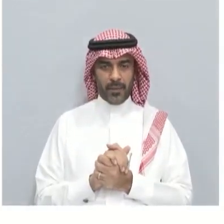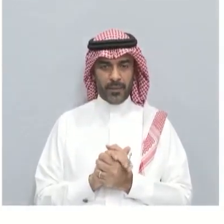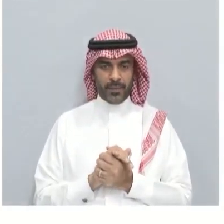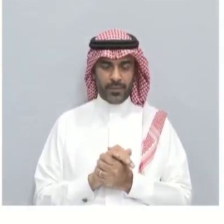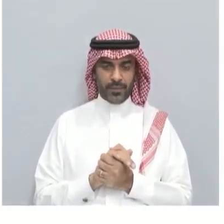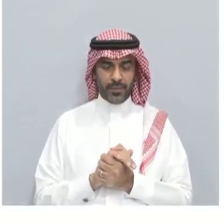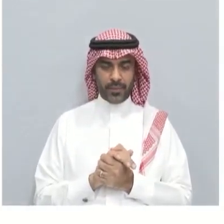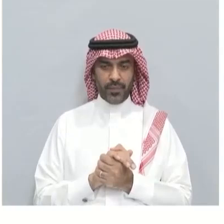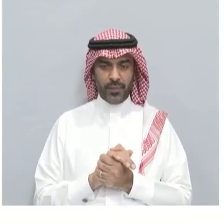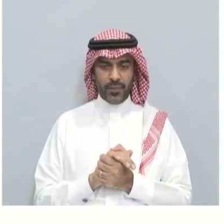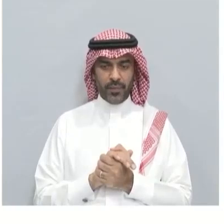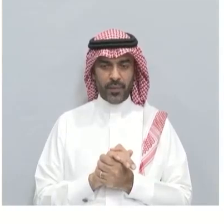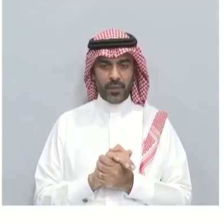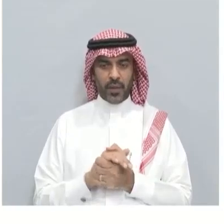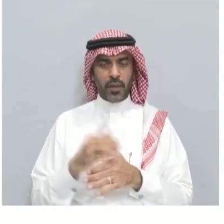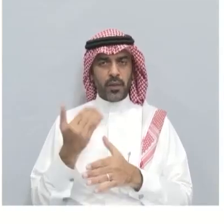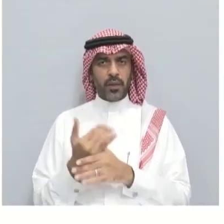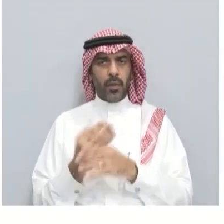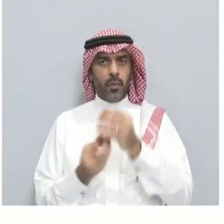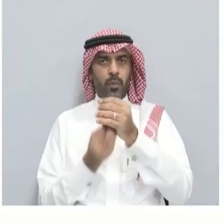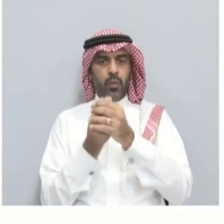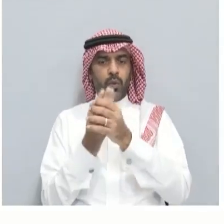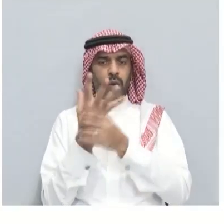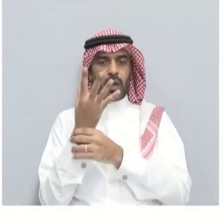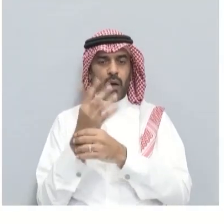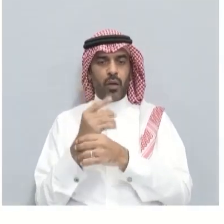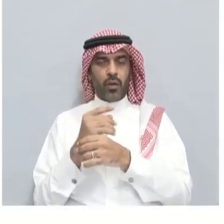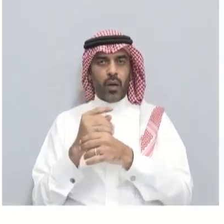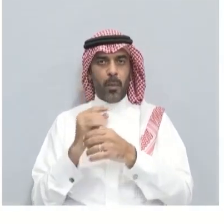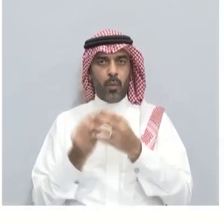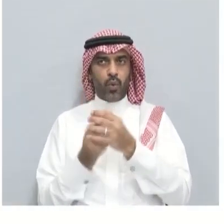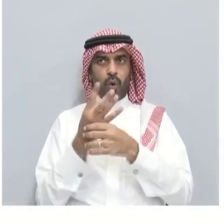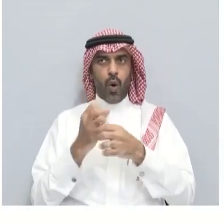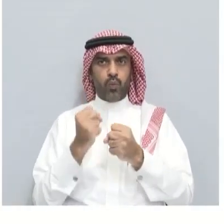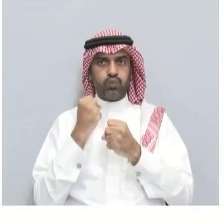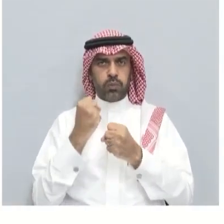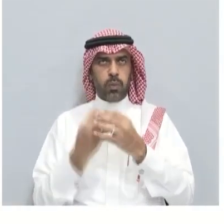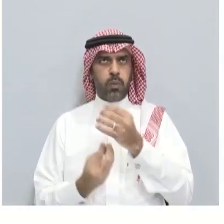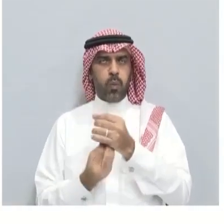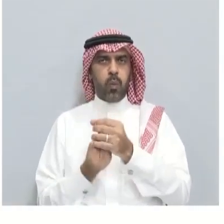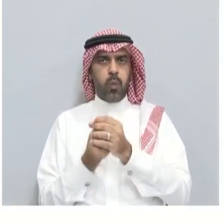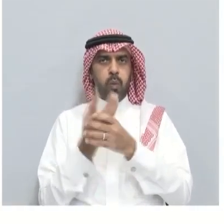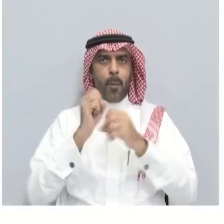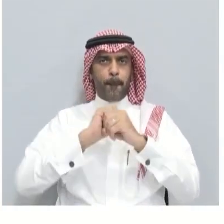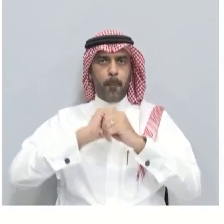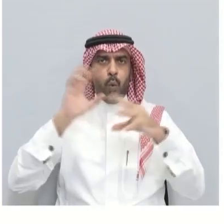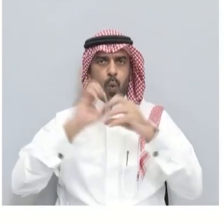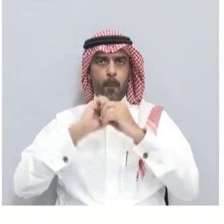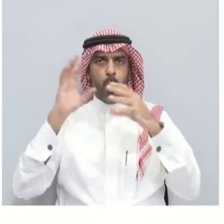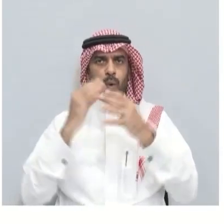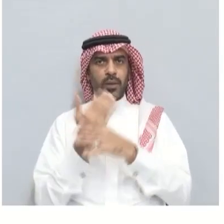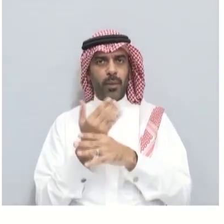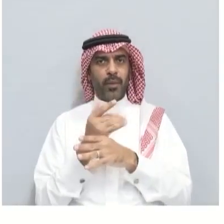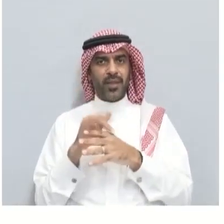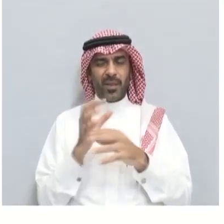بالتفكير الناقد لماذا تثور بعض البراكين بشكل متفجر وهذا شرحناه بسبب ماذا انحباس ماذا الغازات